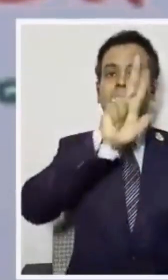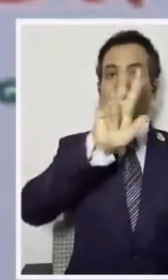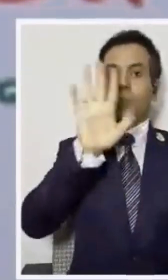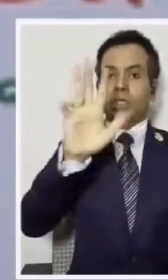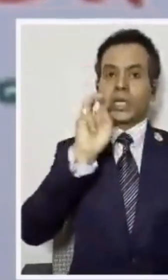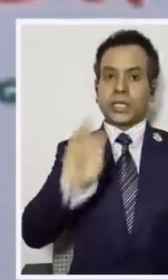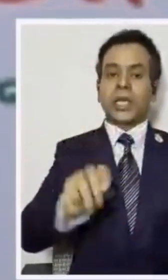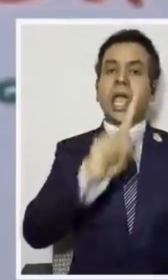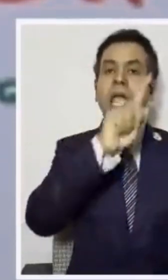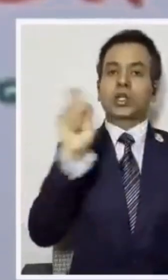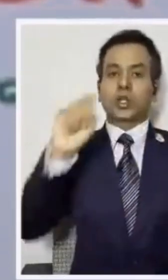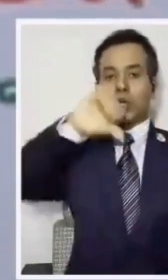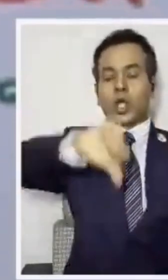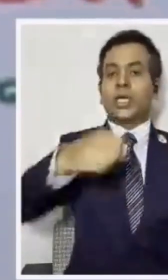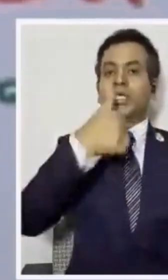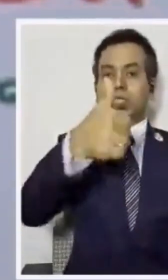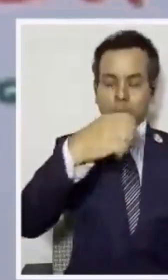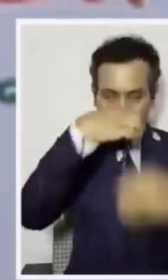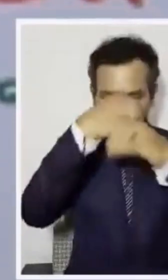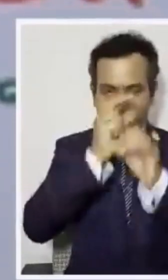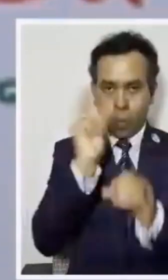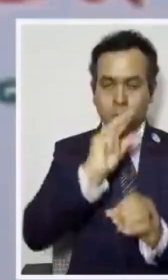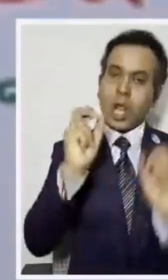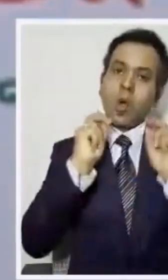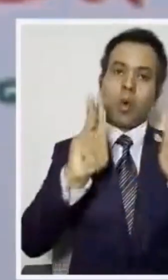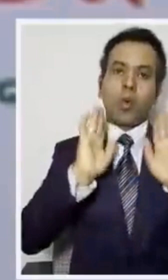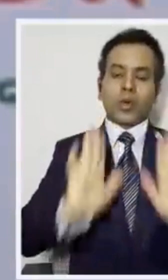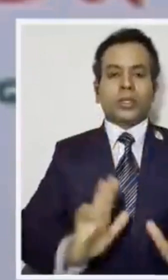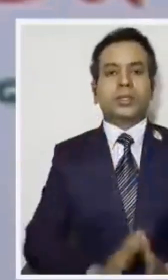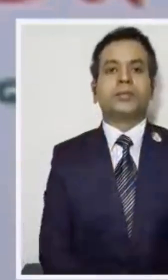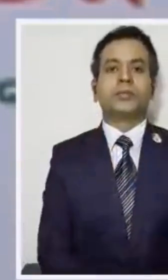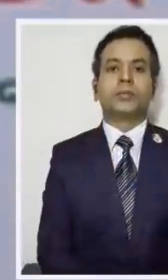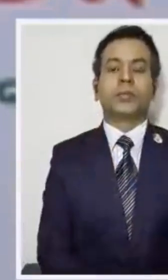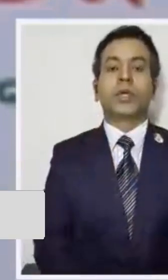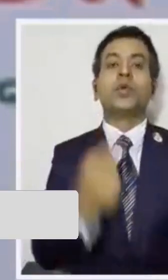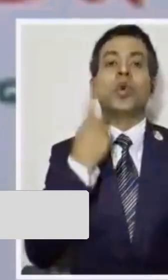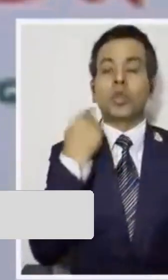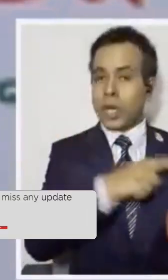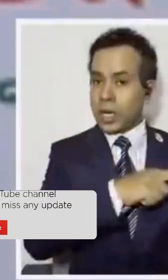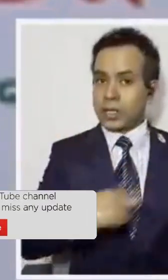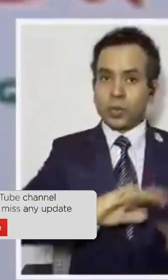গত 24 ঘন্টায় শনাক্ত হয়েছে 1,602টি, এ পর্যন্ত